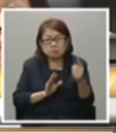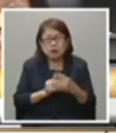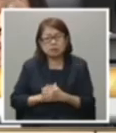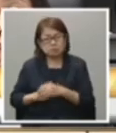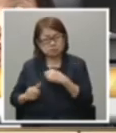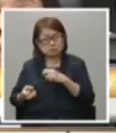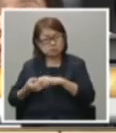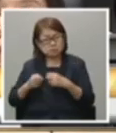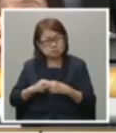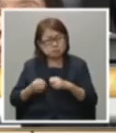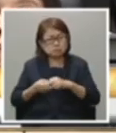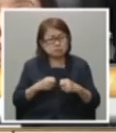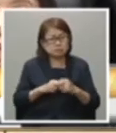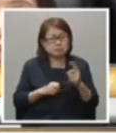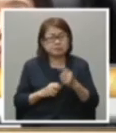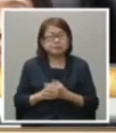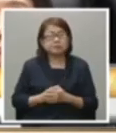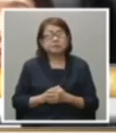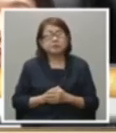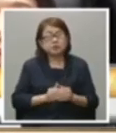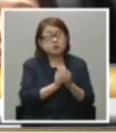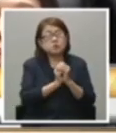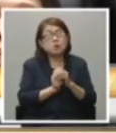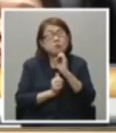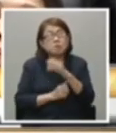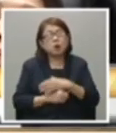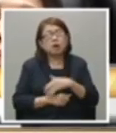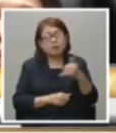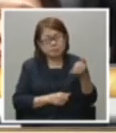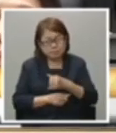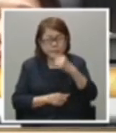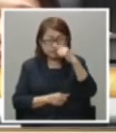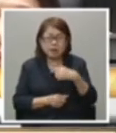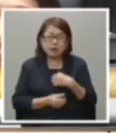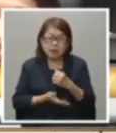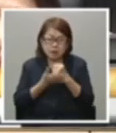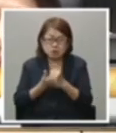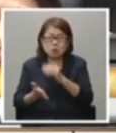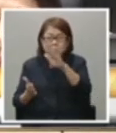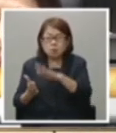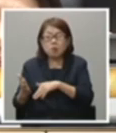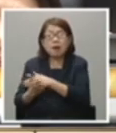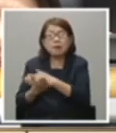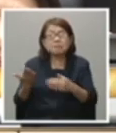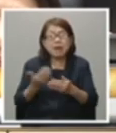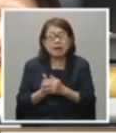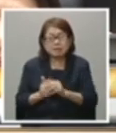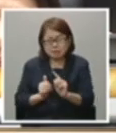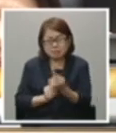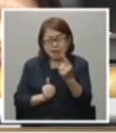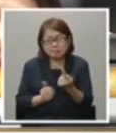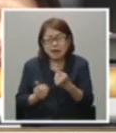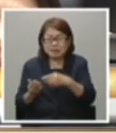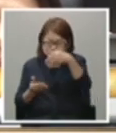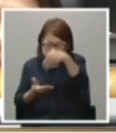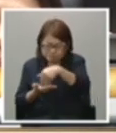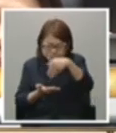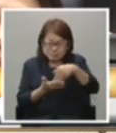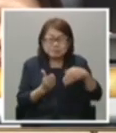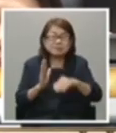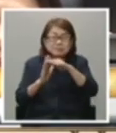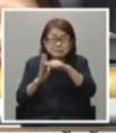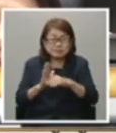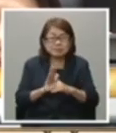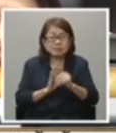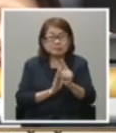าเขาจะมาช่วยเราพัฒนาระบบจะมาวางแพลตฟอร์มอะไรก็ตามเนี่ยนะคะจะ